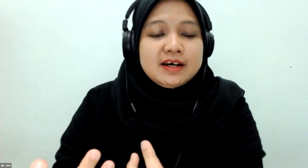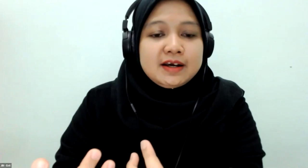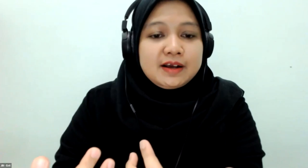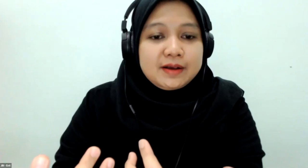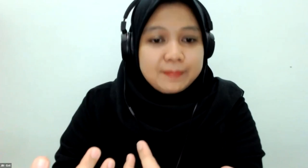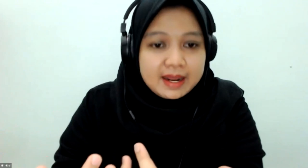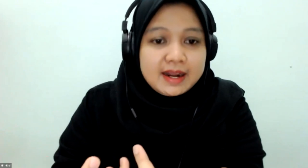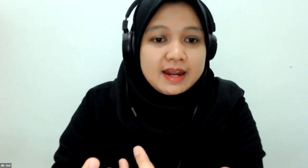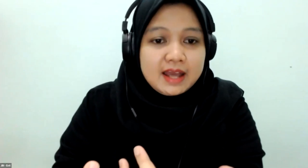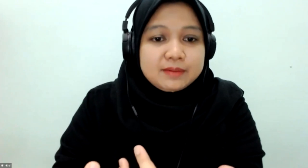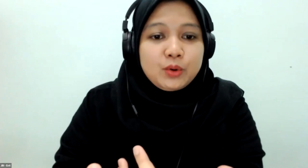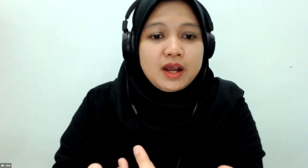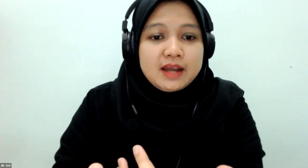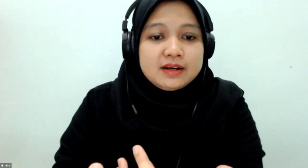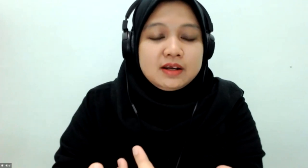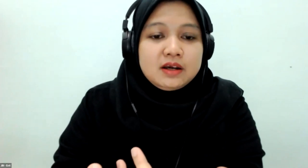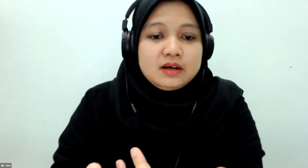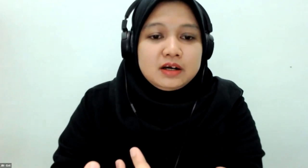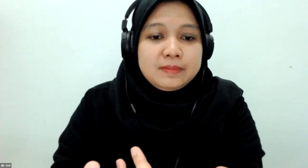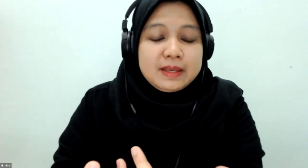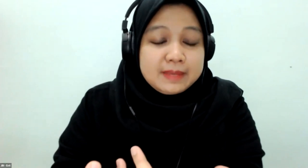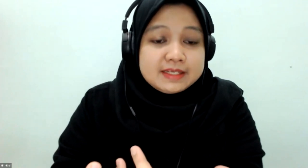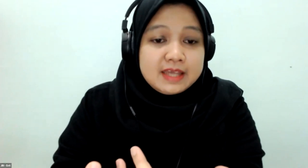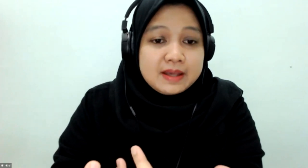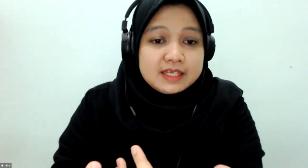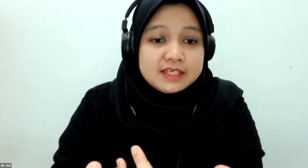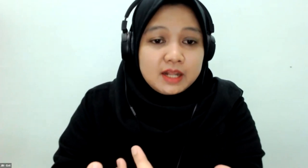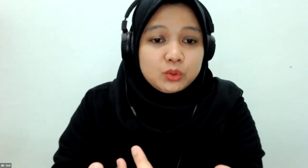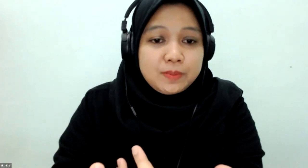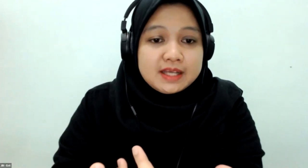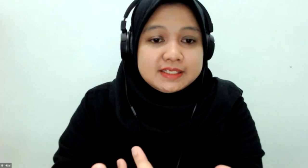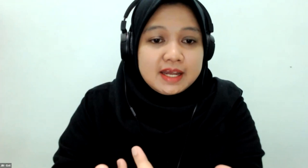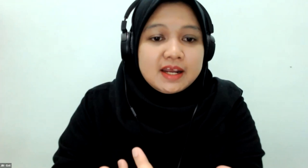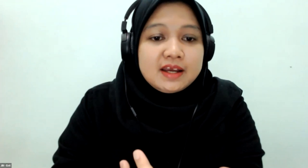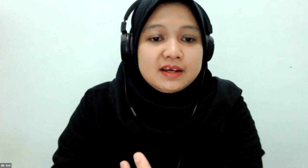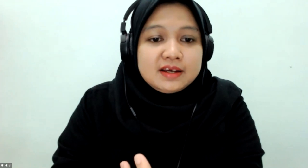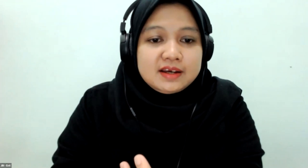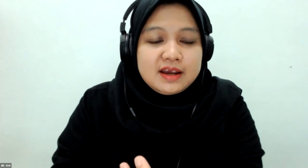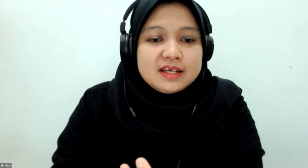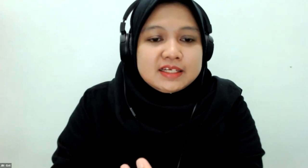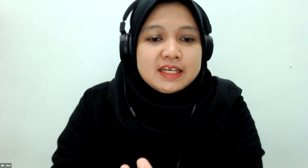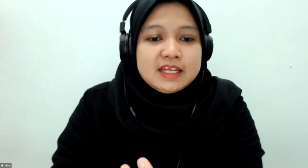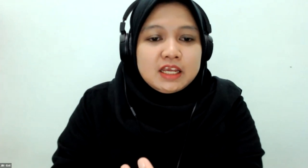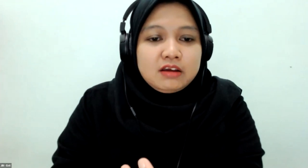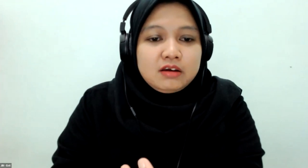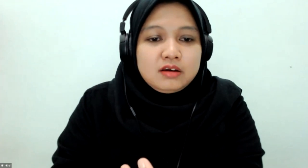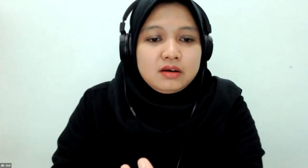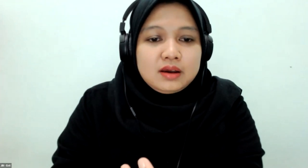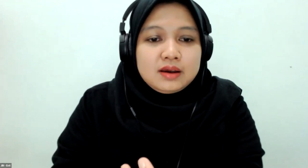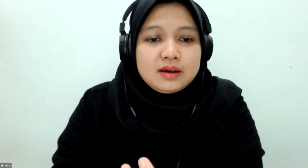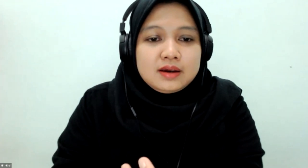mengajar kepada anak-anak menggunakan media bahasa isyarat untuk mengajar jadi